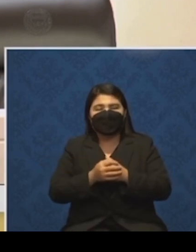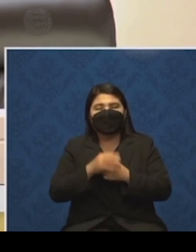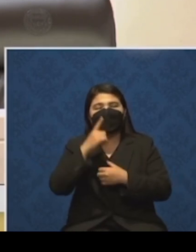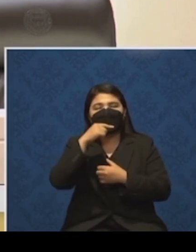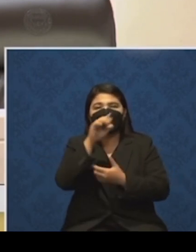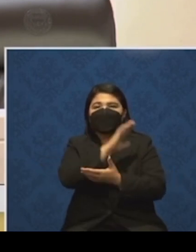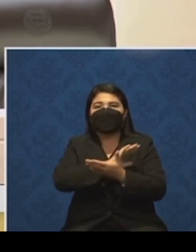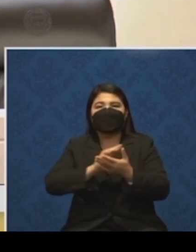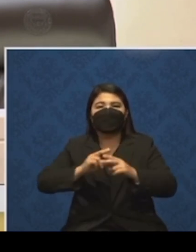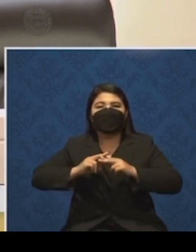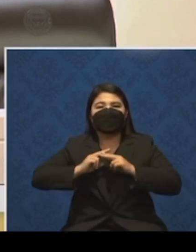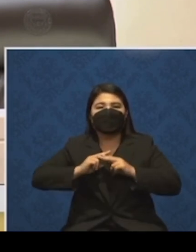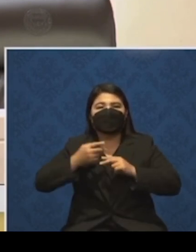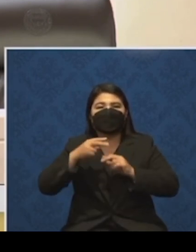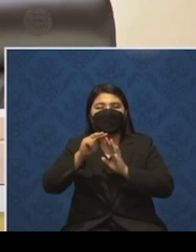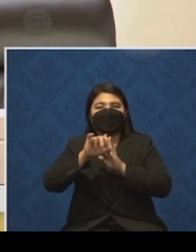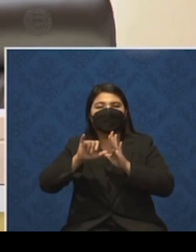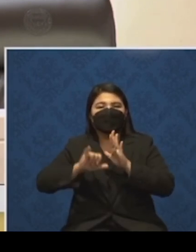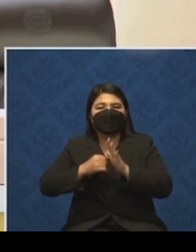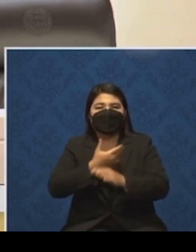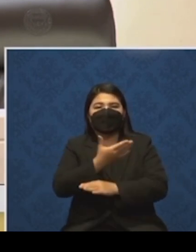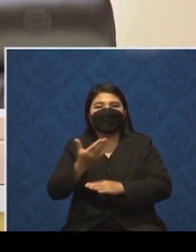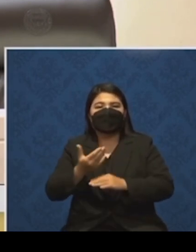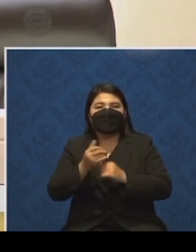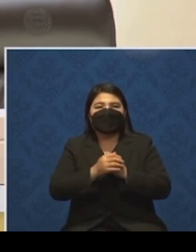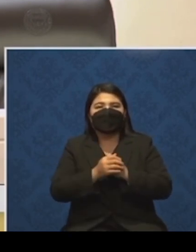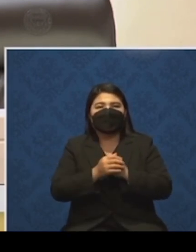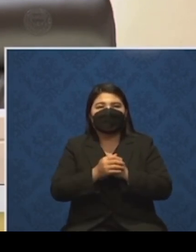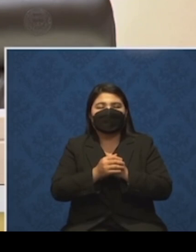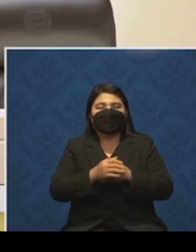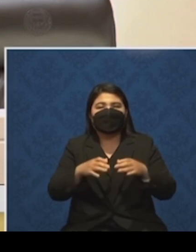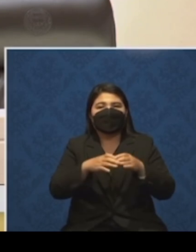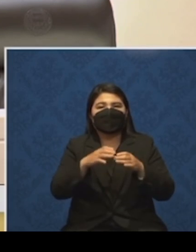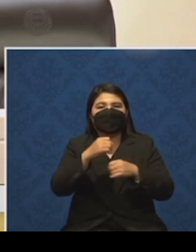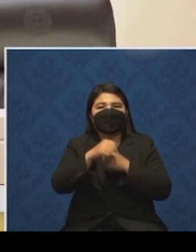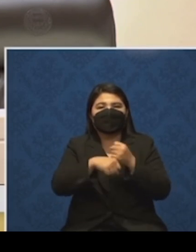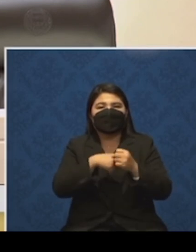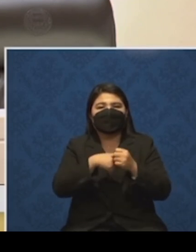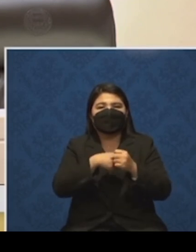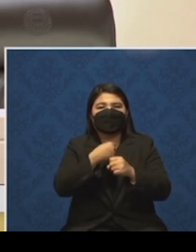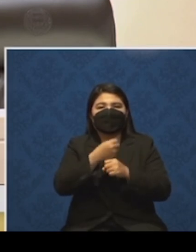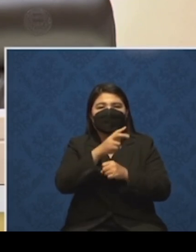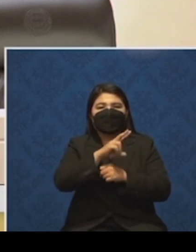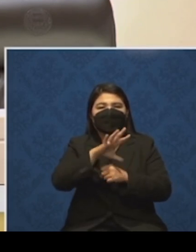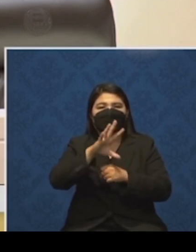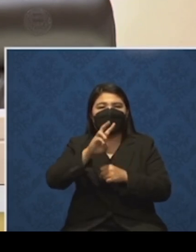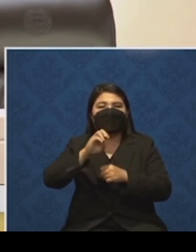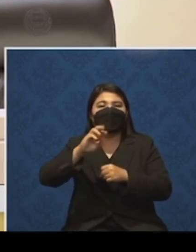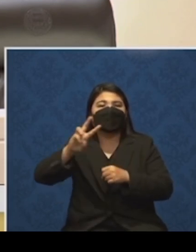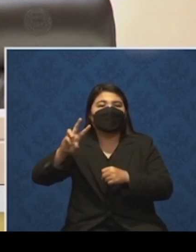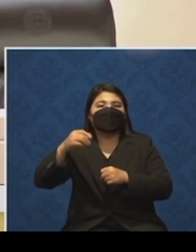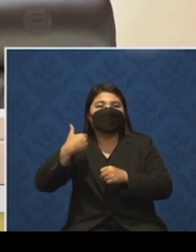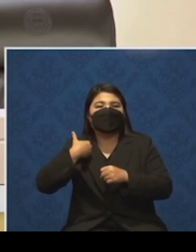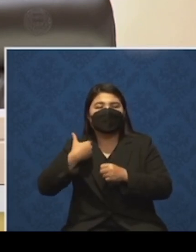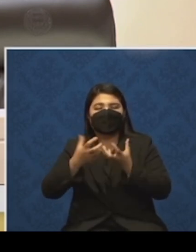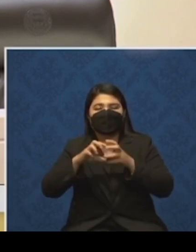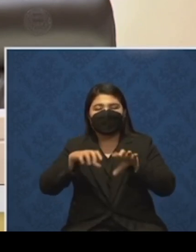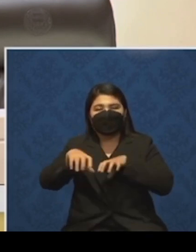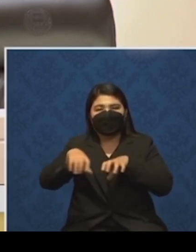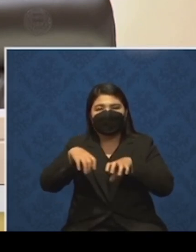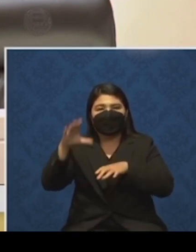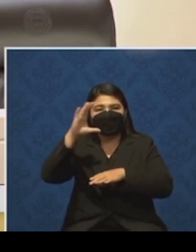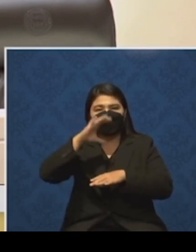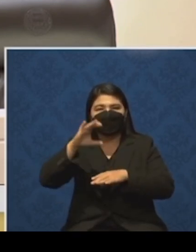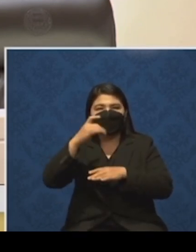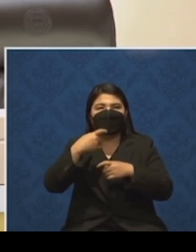ยบายที่จะให้ทุกเหล่าทัพในปี2566เป็นต้นไปนั้นได้จัดหายุทธปกรณ์ที่มาจ